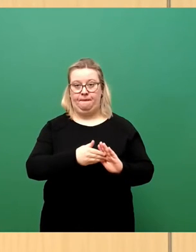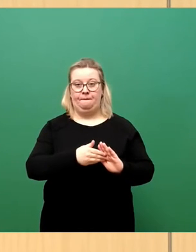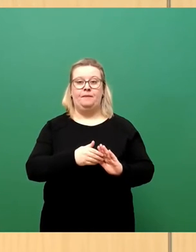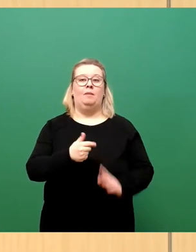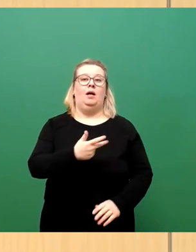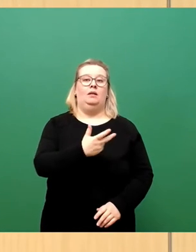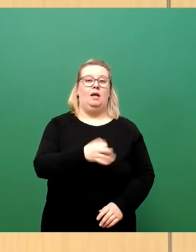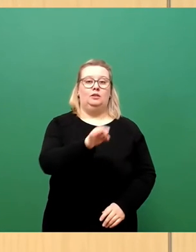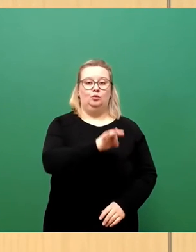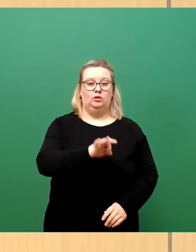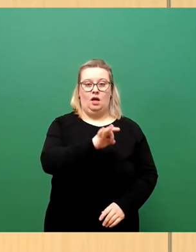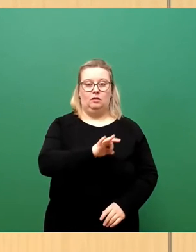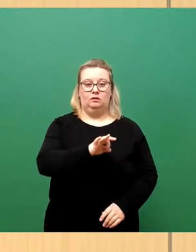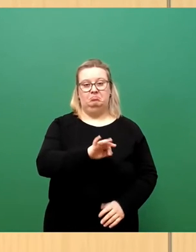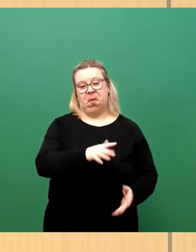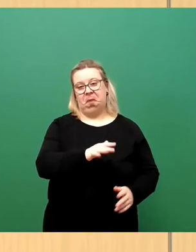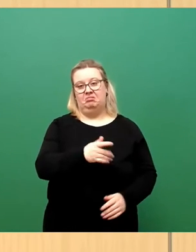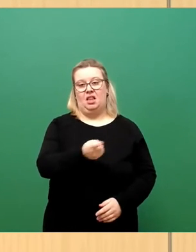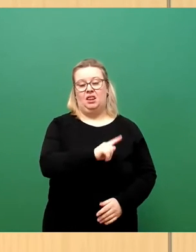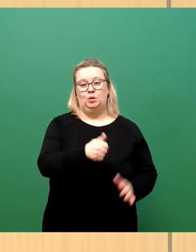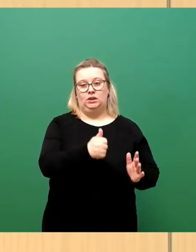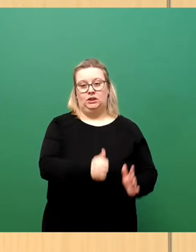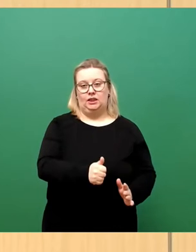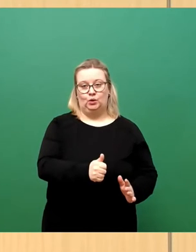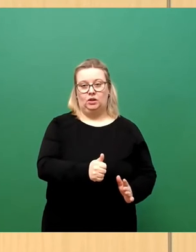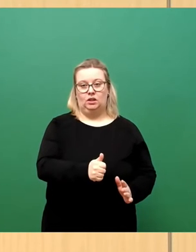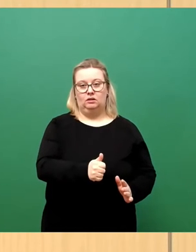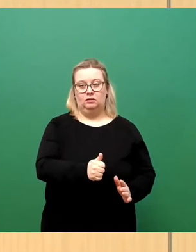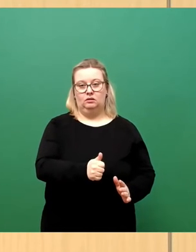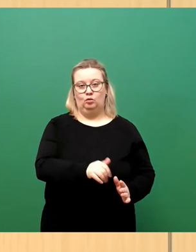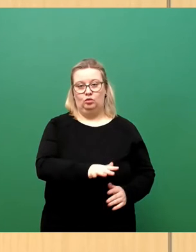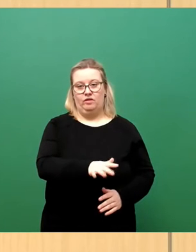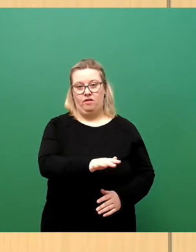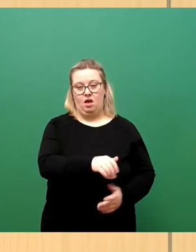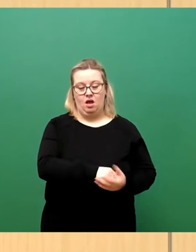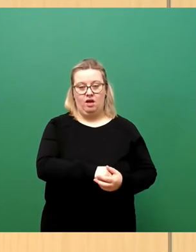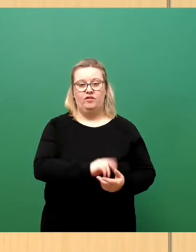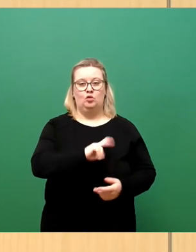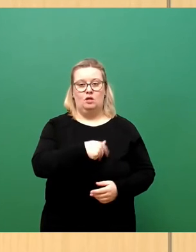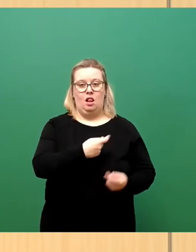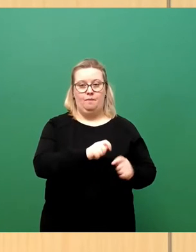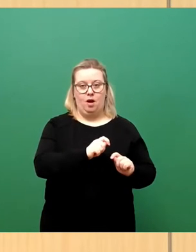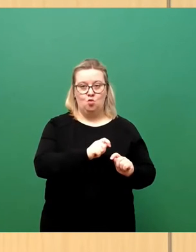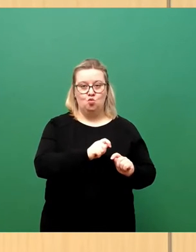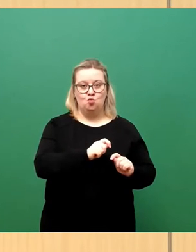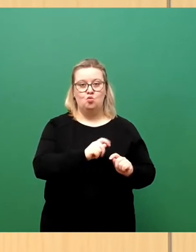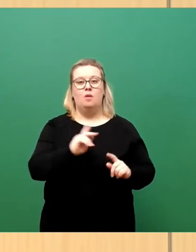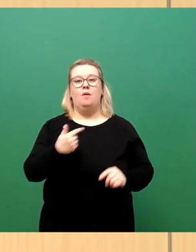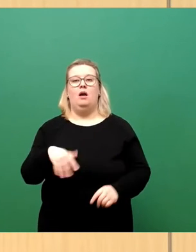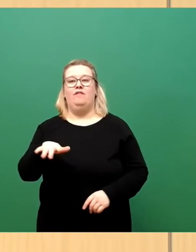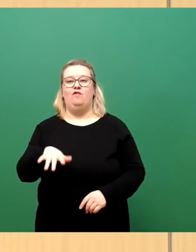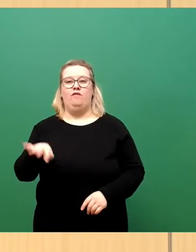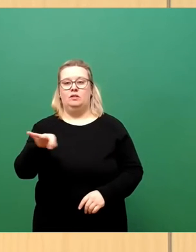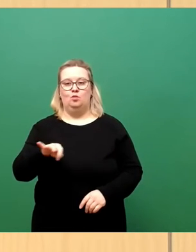die es aktuell sind, roundabout bei 1600 Wohnungen raus, die über die Sozialbauquote gebaut werden sollen. Bei 15% kommen